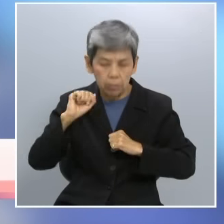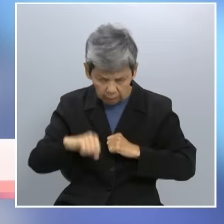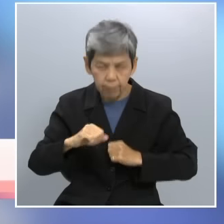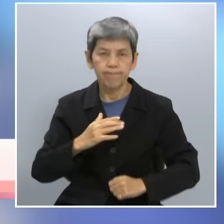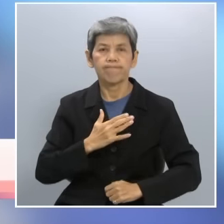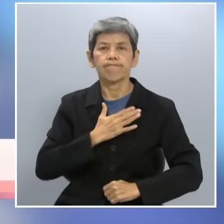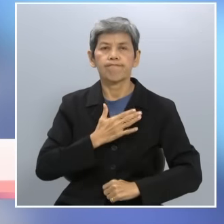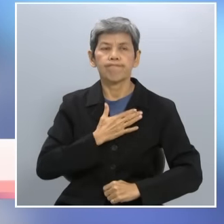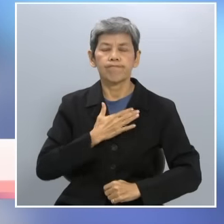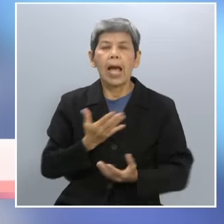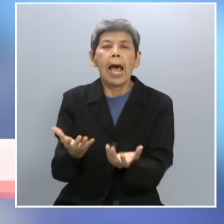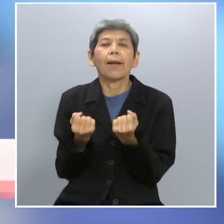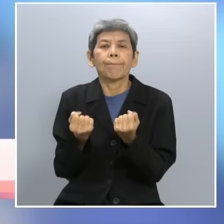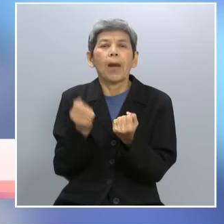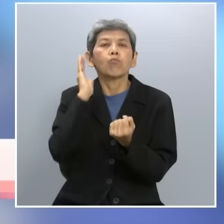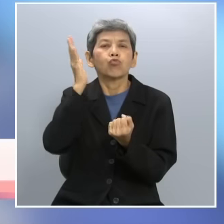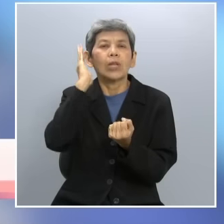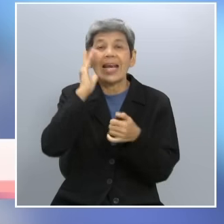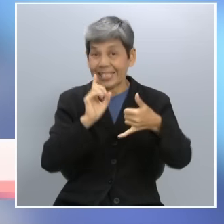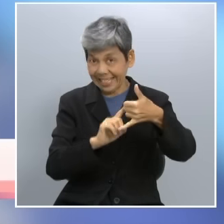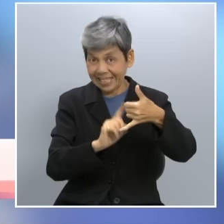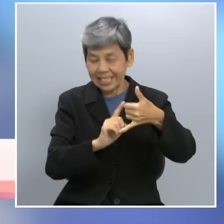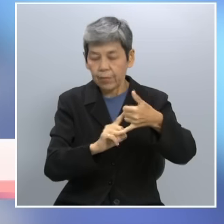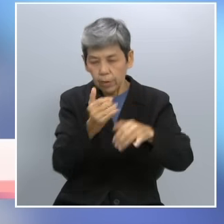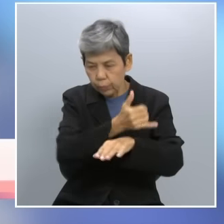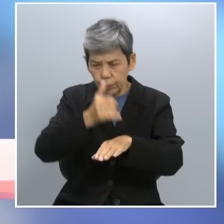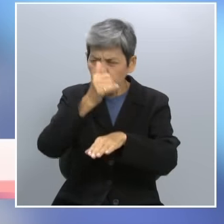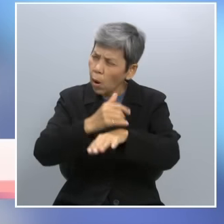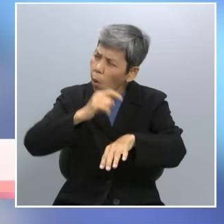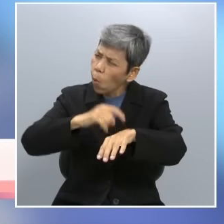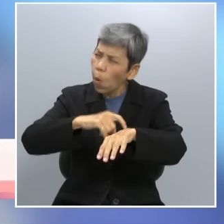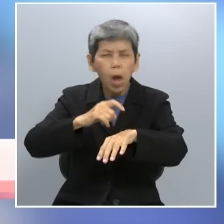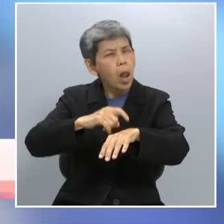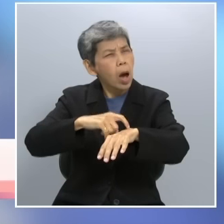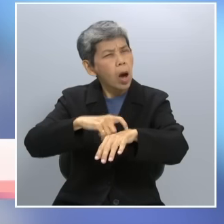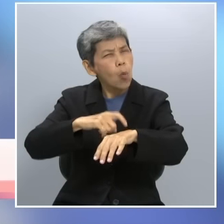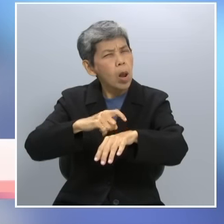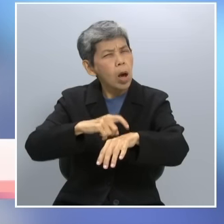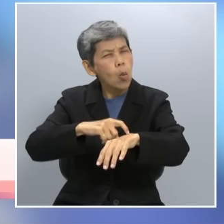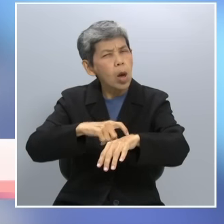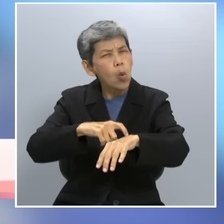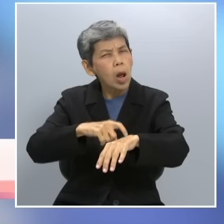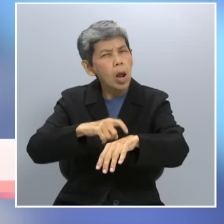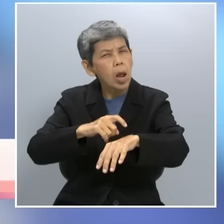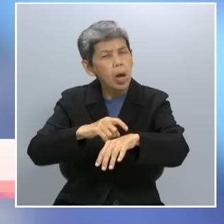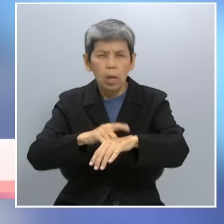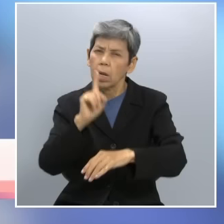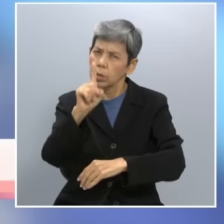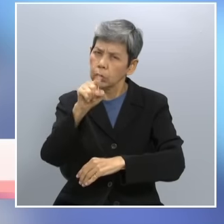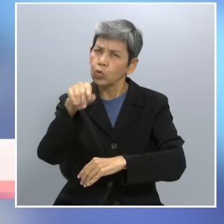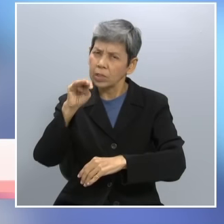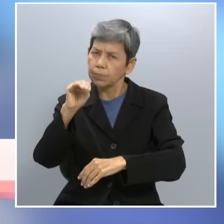ตนเองเนี่ยมารับผู้ก่อเหตุคนนี้แหละนะขึ้นรถไปตอนประมาณสักเอ่อ 1340